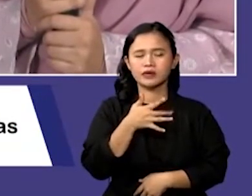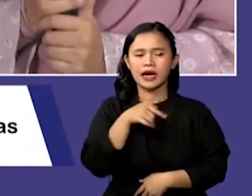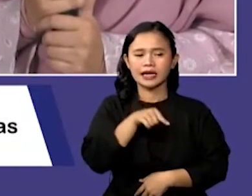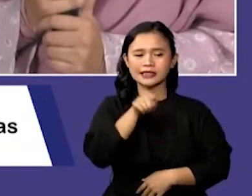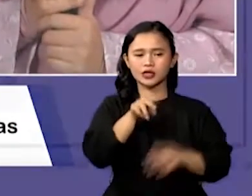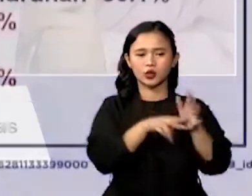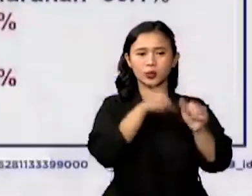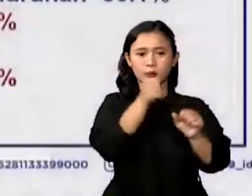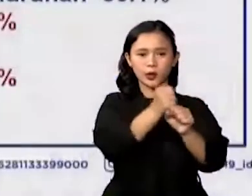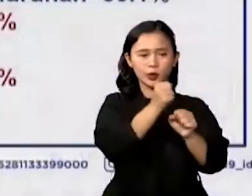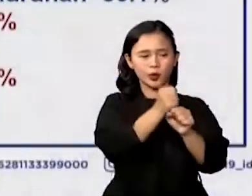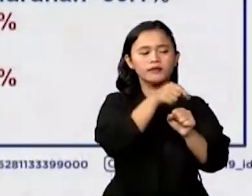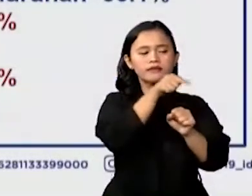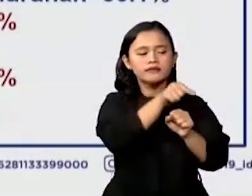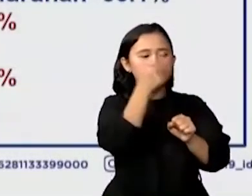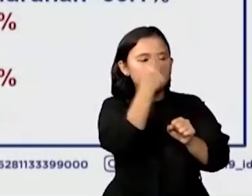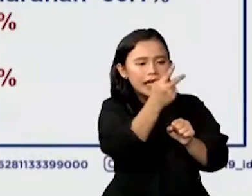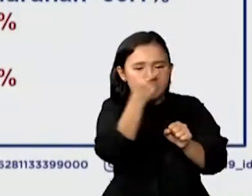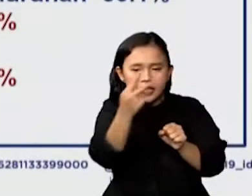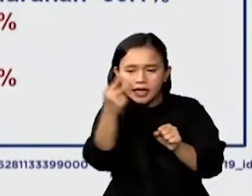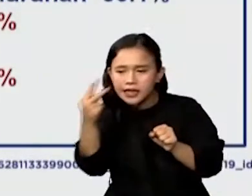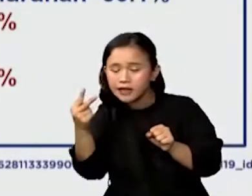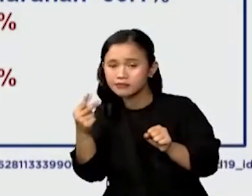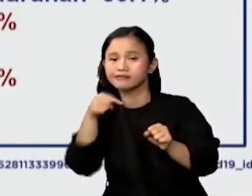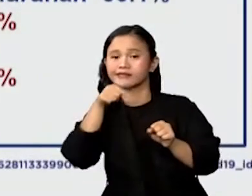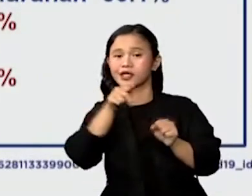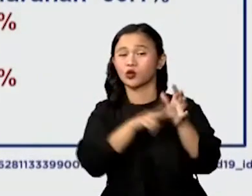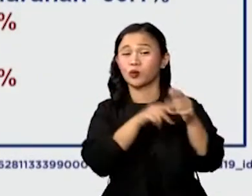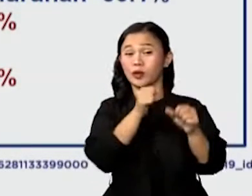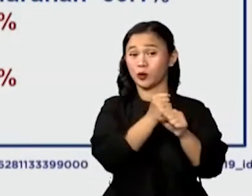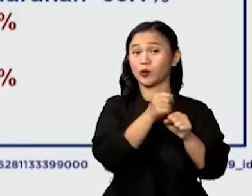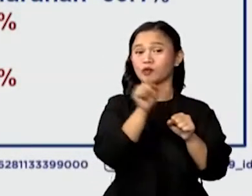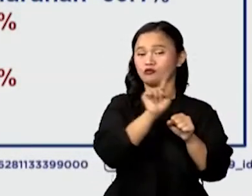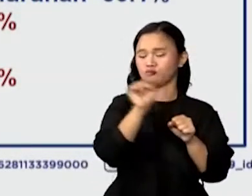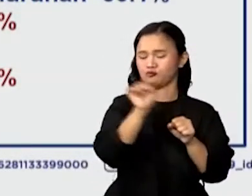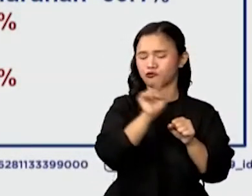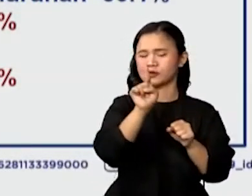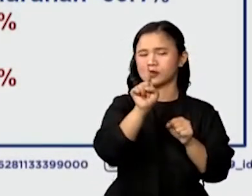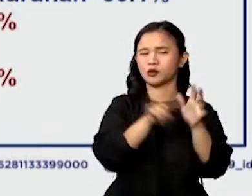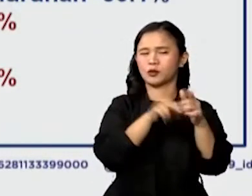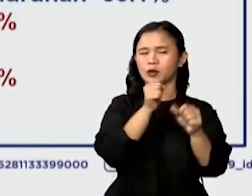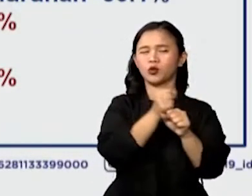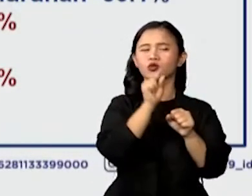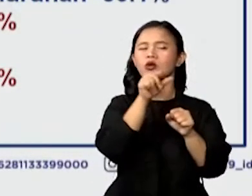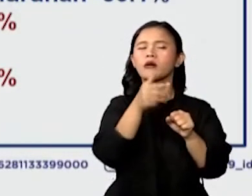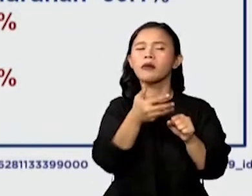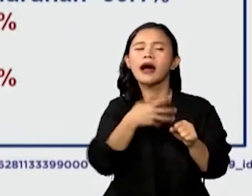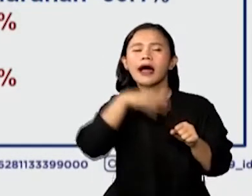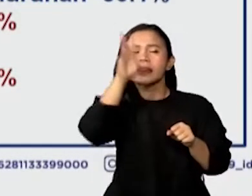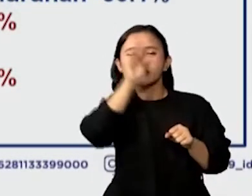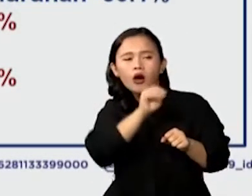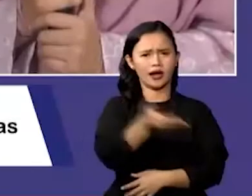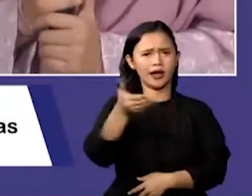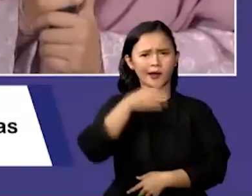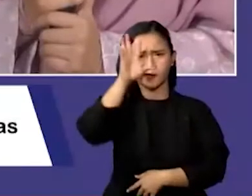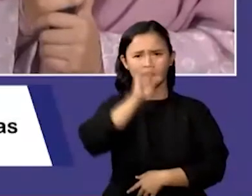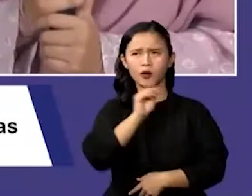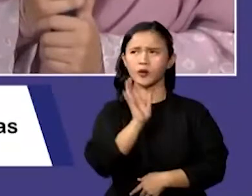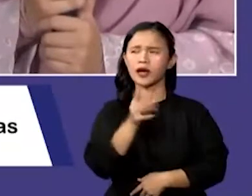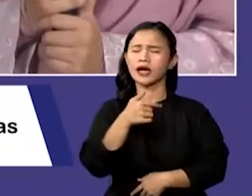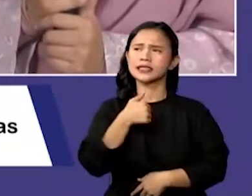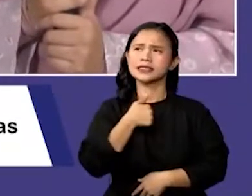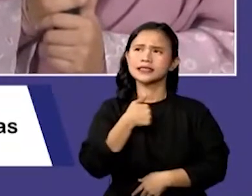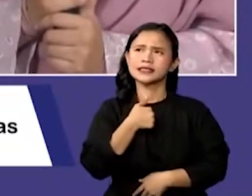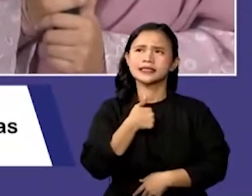COVID-19 yakni DKI Jakarta, Sumatera Utara, Jawa Barat, Jawa Timur, Kalimantan Selatan, dan Sulawesi Selatan.